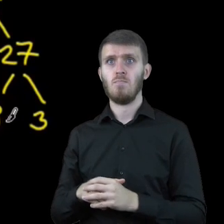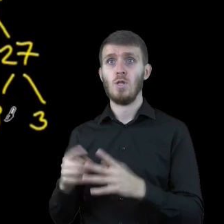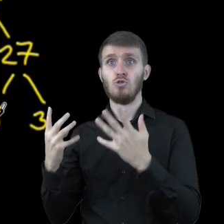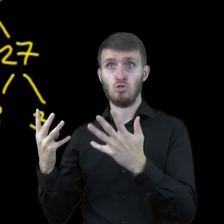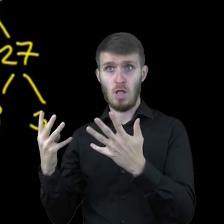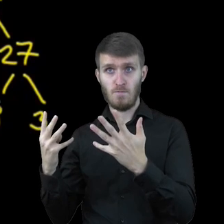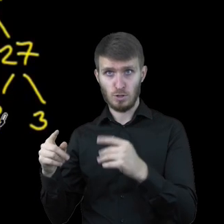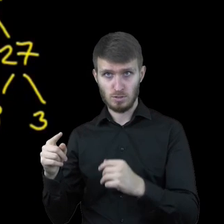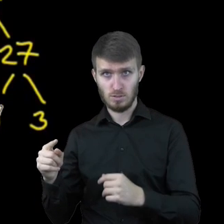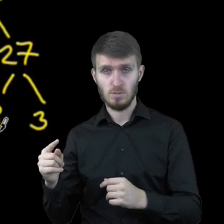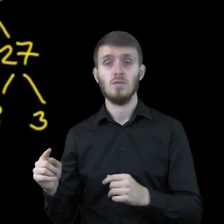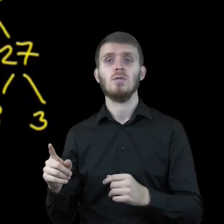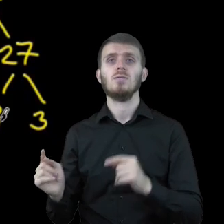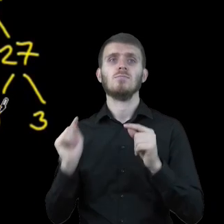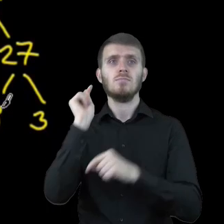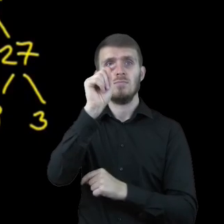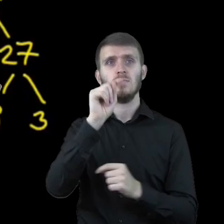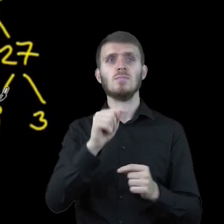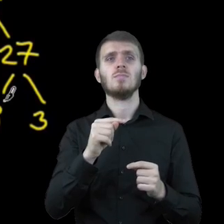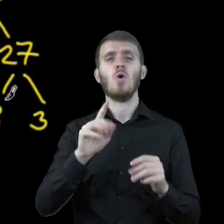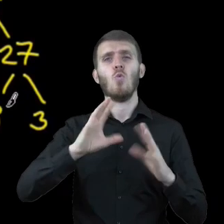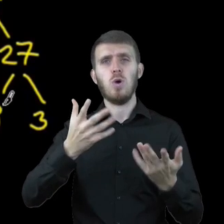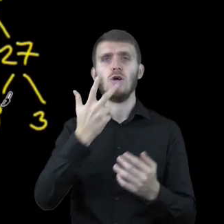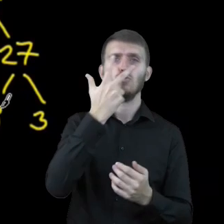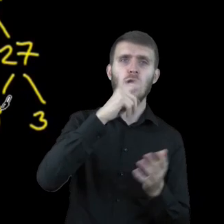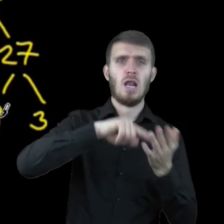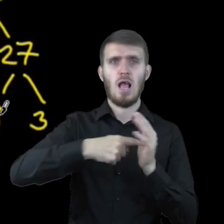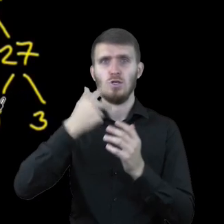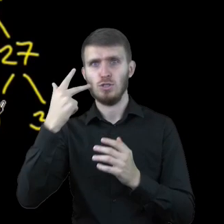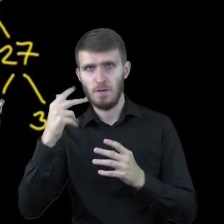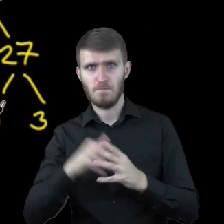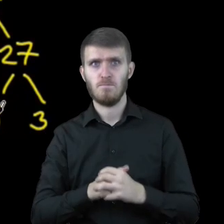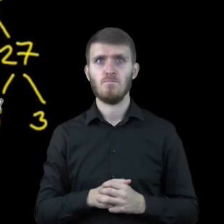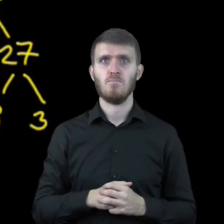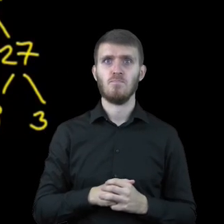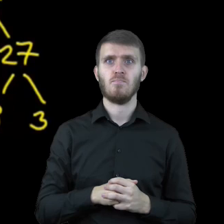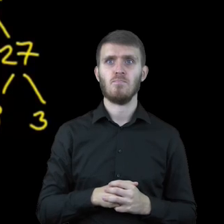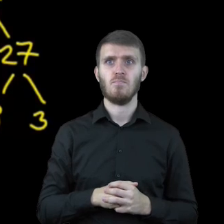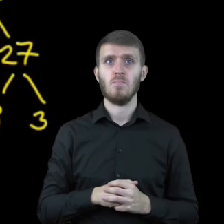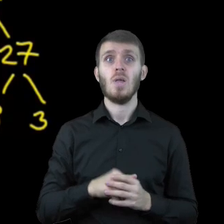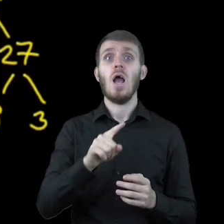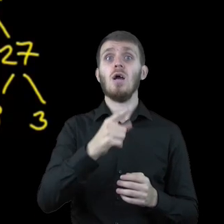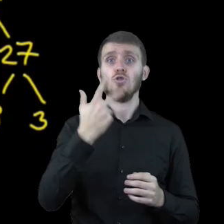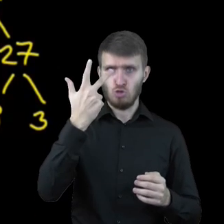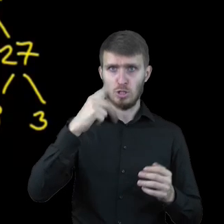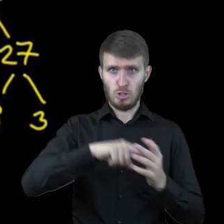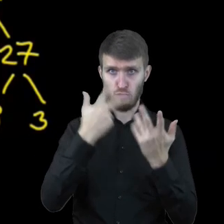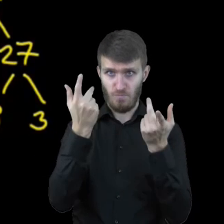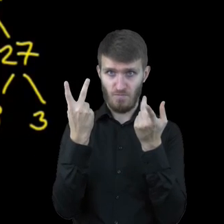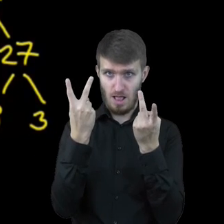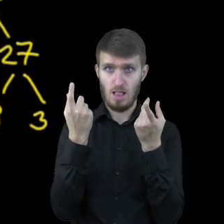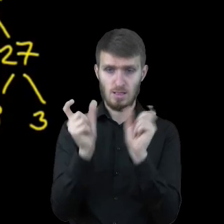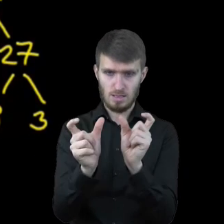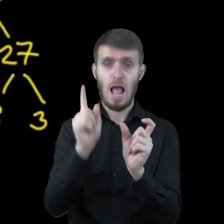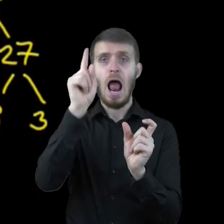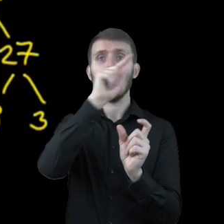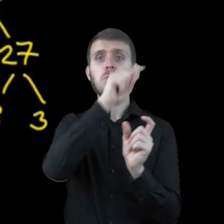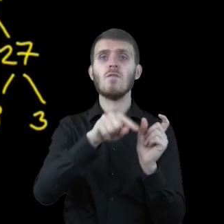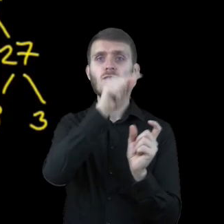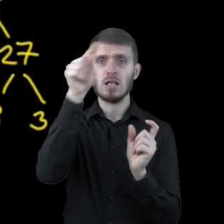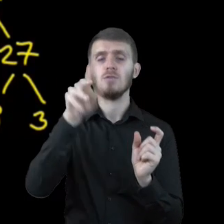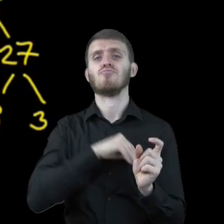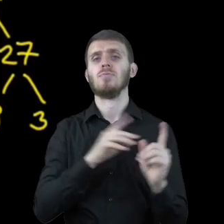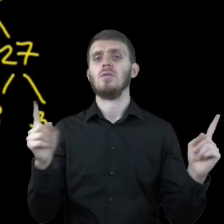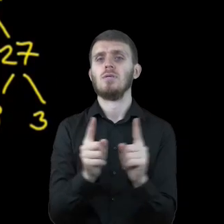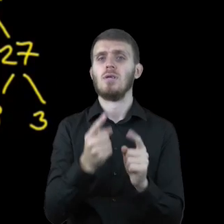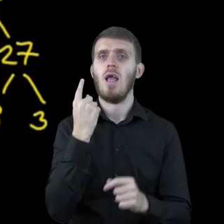Tutaj 9 to jest inaczej 3 razy 3, to jest iloczyn dwóch czynników, ale widzimy, że można wyciągnąć pierwiastek z 9, więc to jest 3,